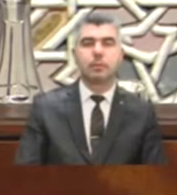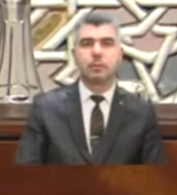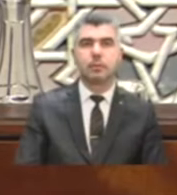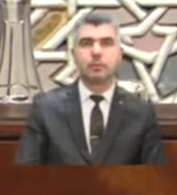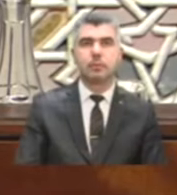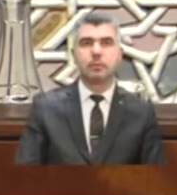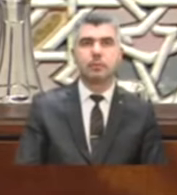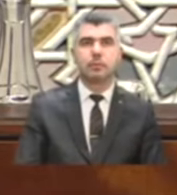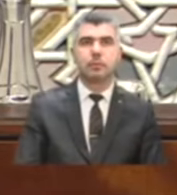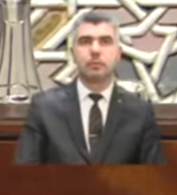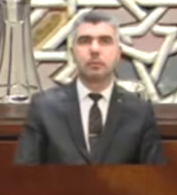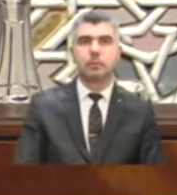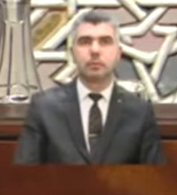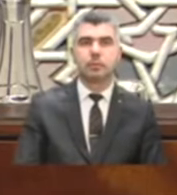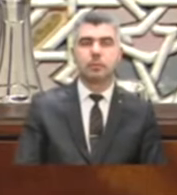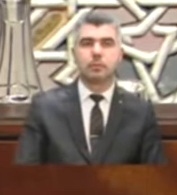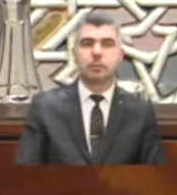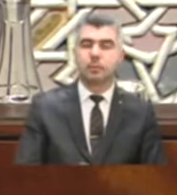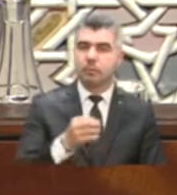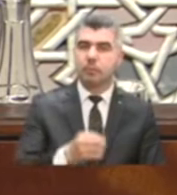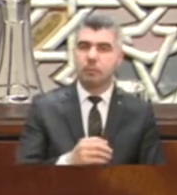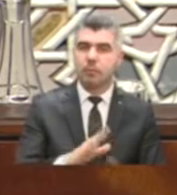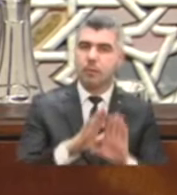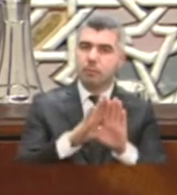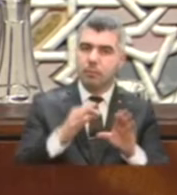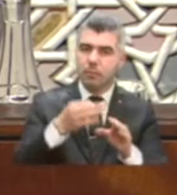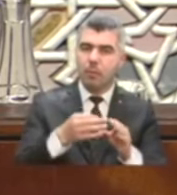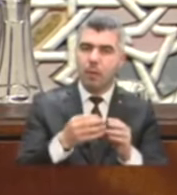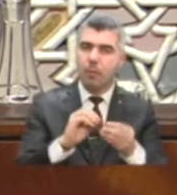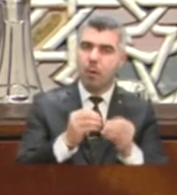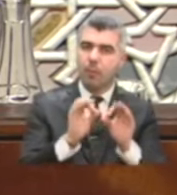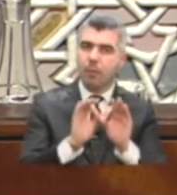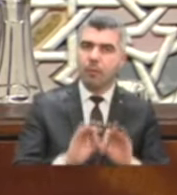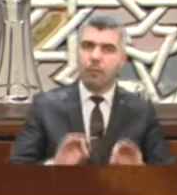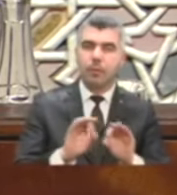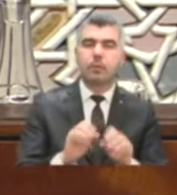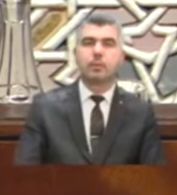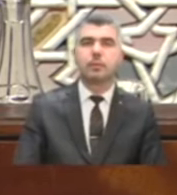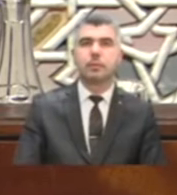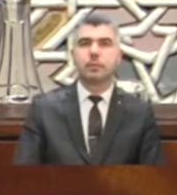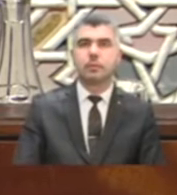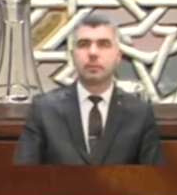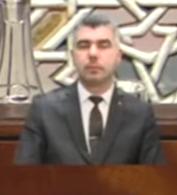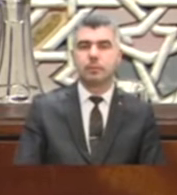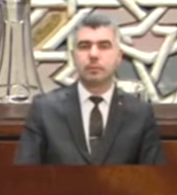سيد الرئيس راه حنا ضابطين الجلسة بهدوء. تفضل السيد النائب، تفضل.